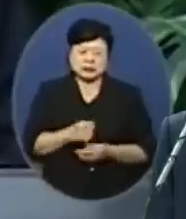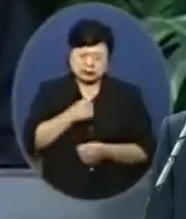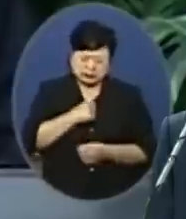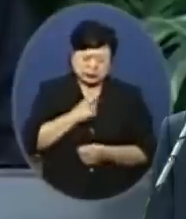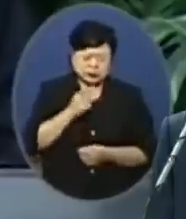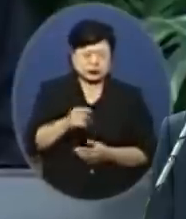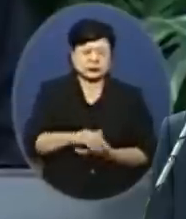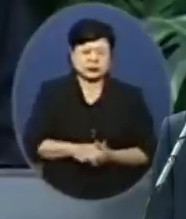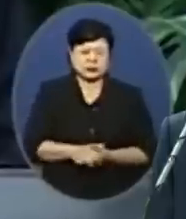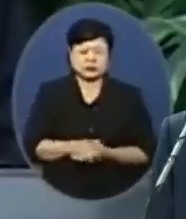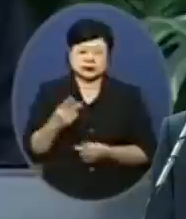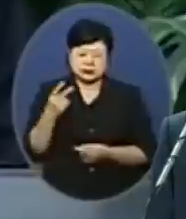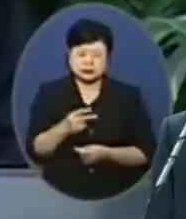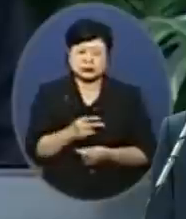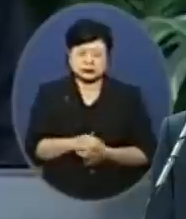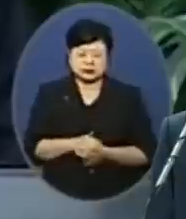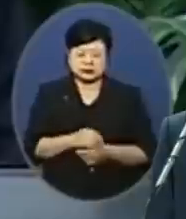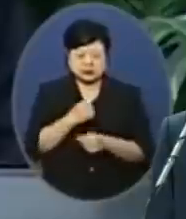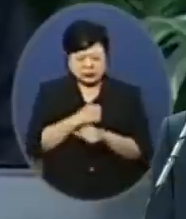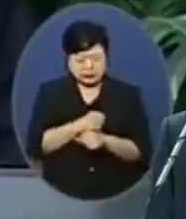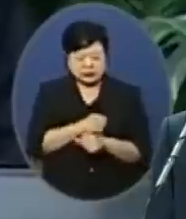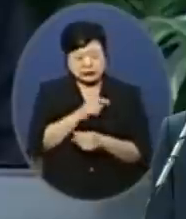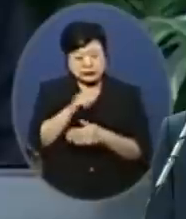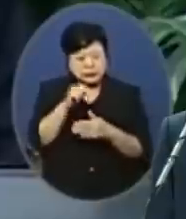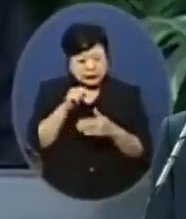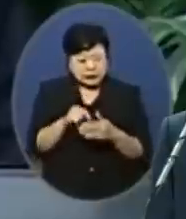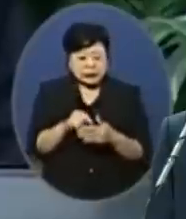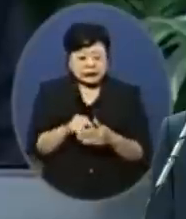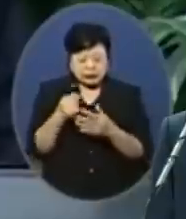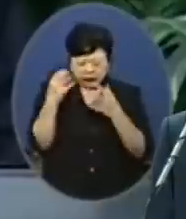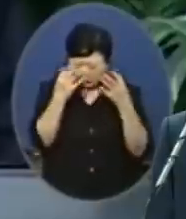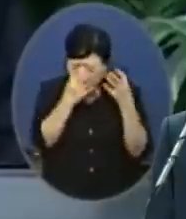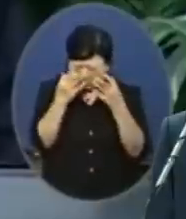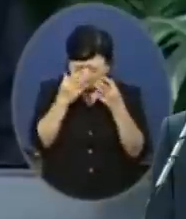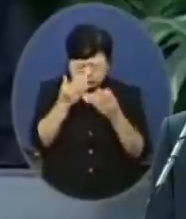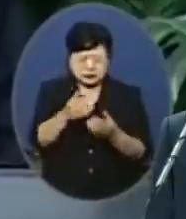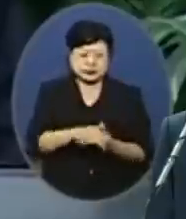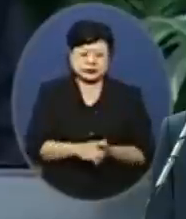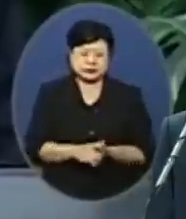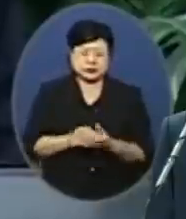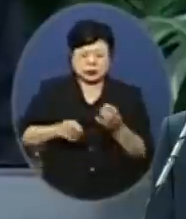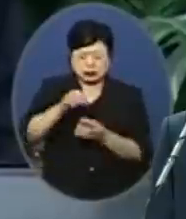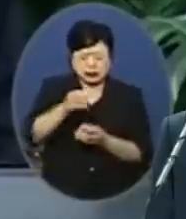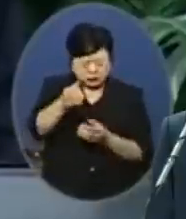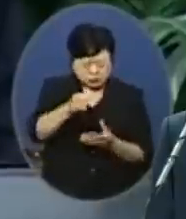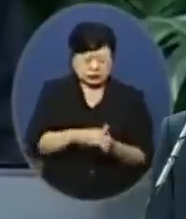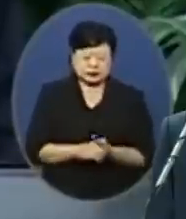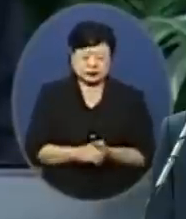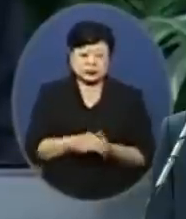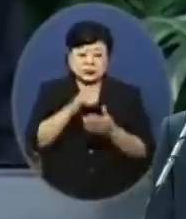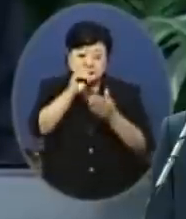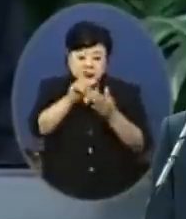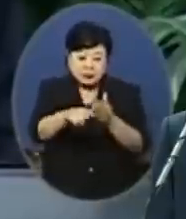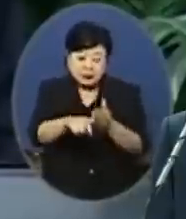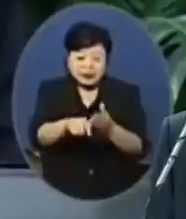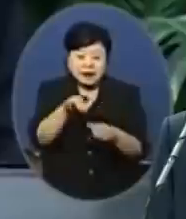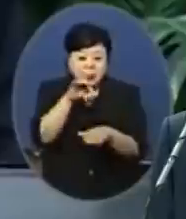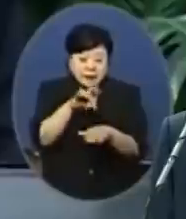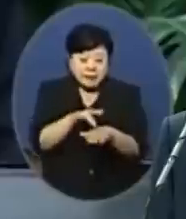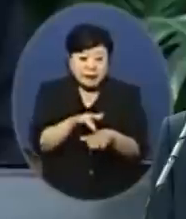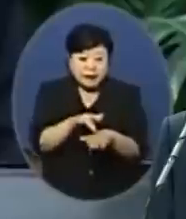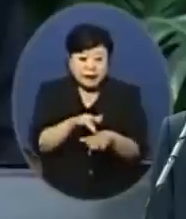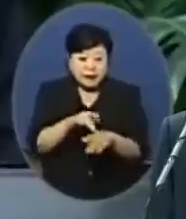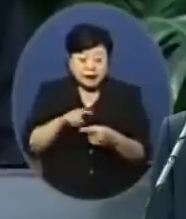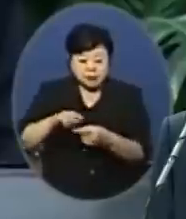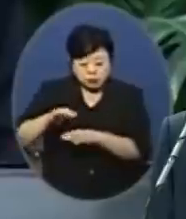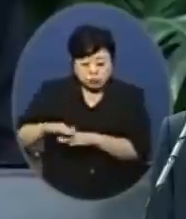만들고 그렇게 해서 마음에 어지러움을 가지게 하는 것입니다. 이럴 때 마귀를 가만히